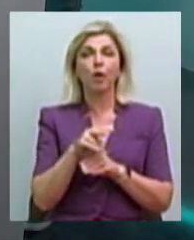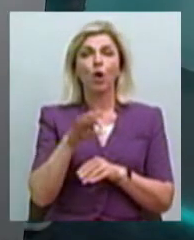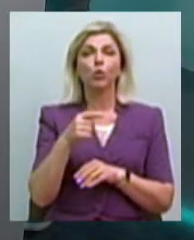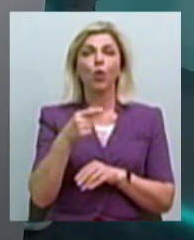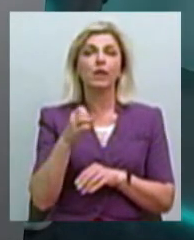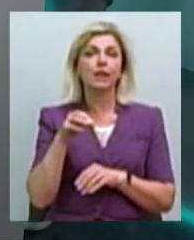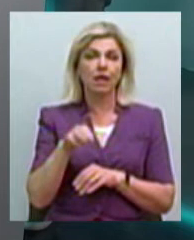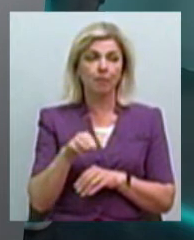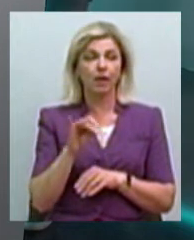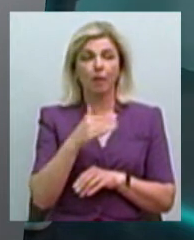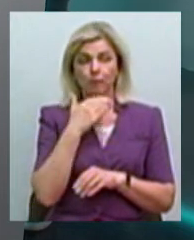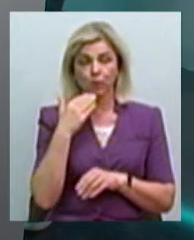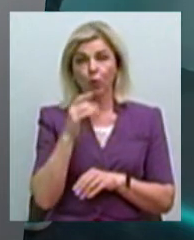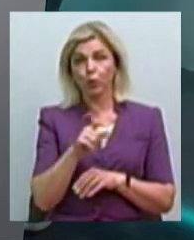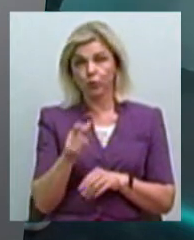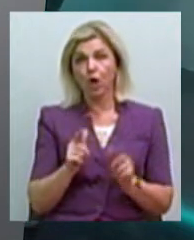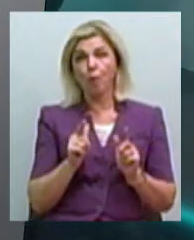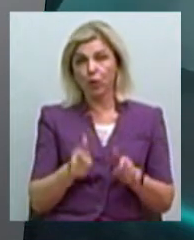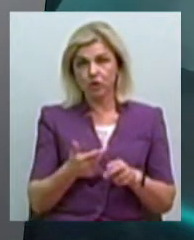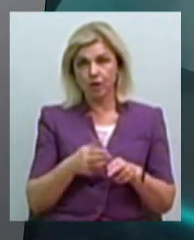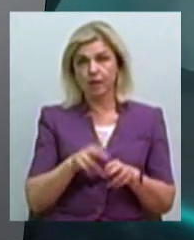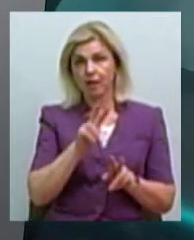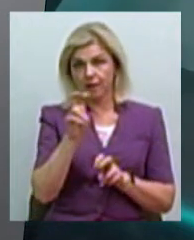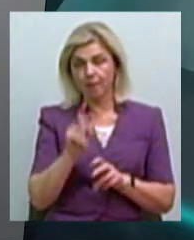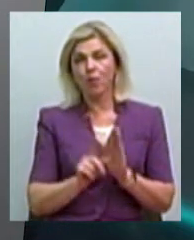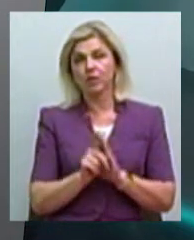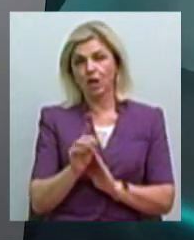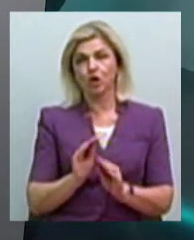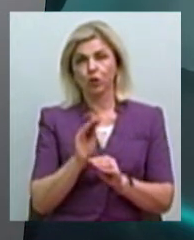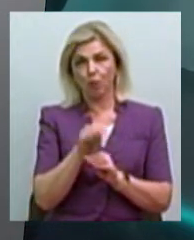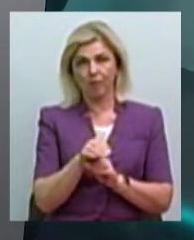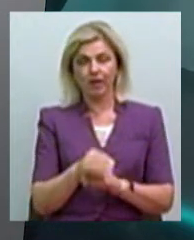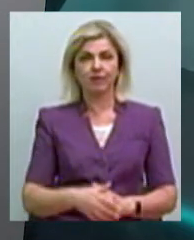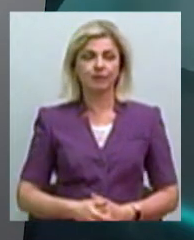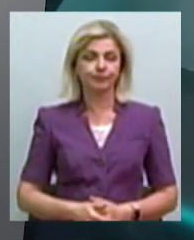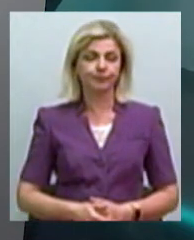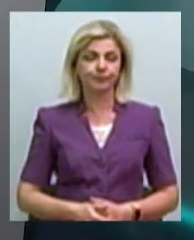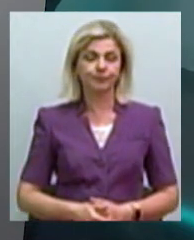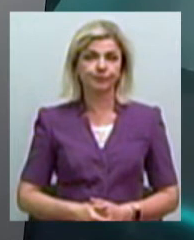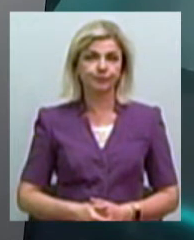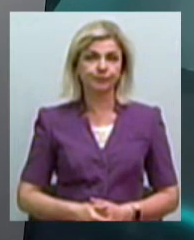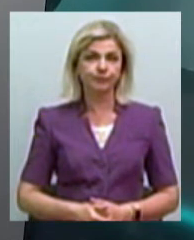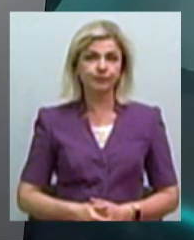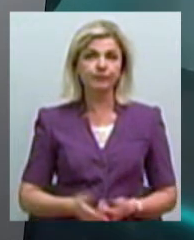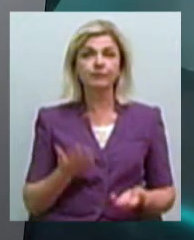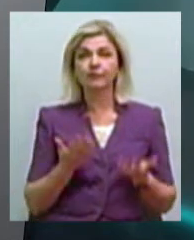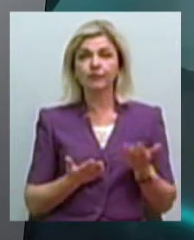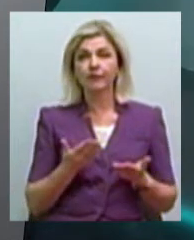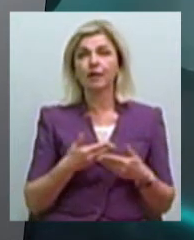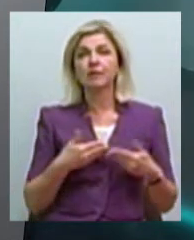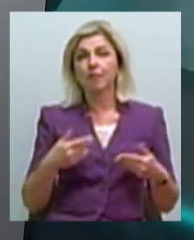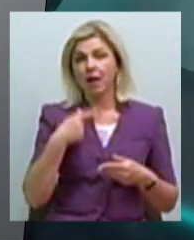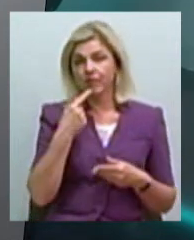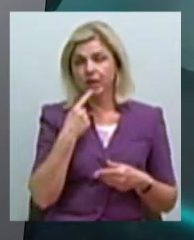на аватарку, да. И многие люди поддержали эту тему и начали добавлять. Ну, а сам логотип, опять же, если вот мы коснулись, да, он